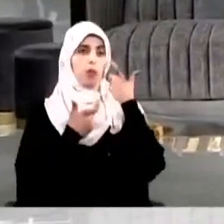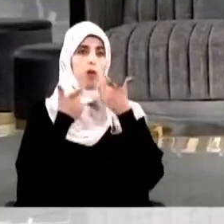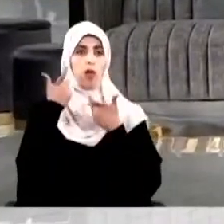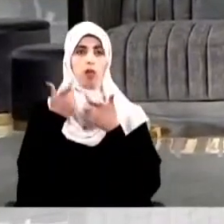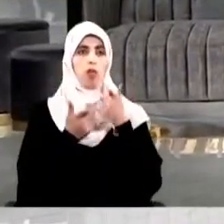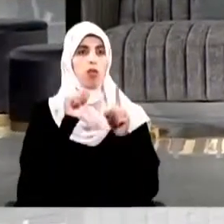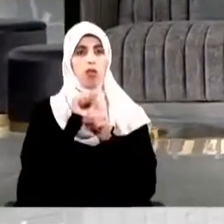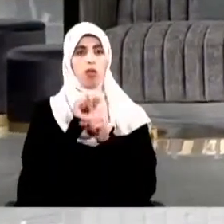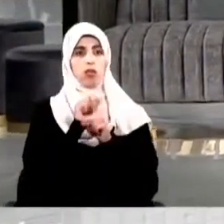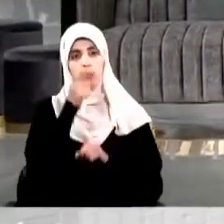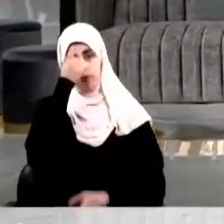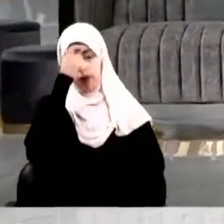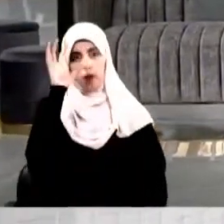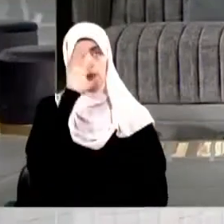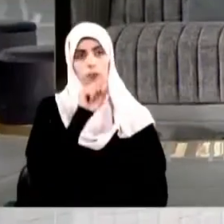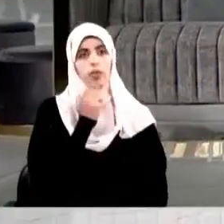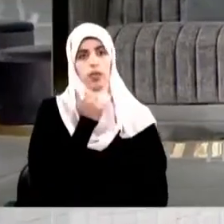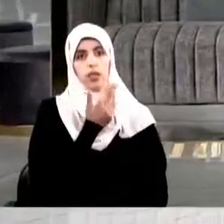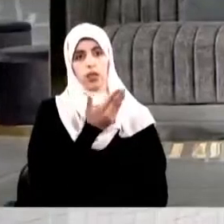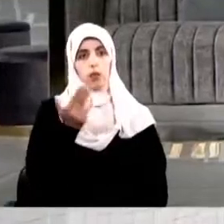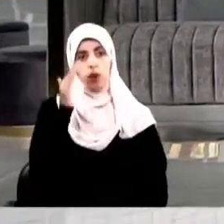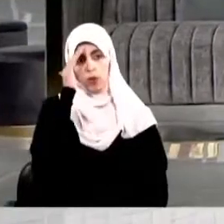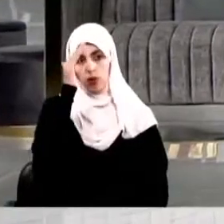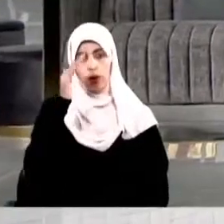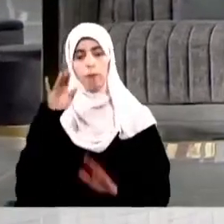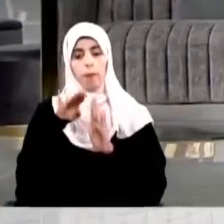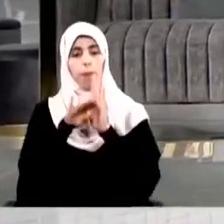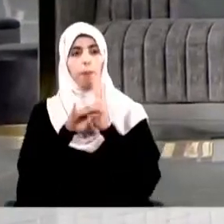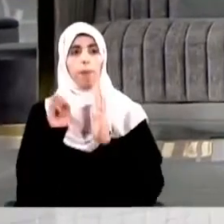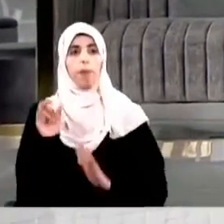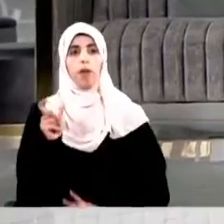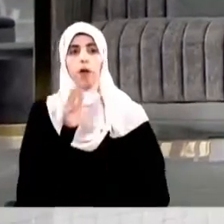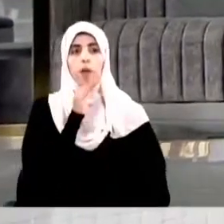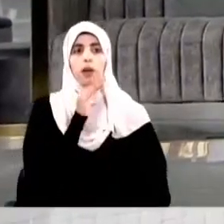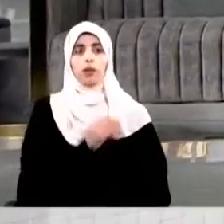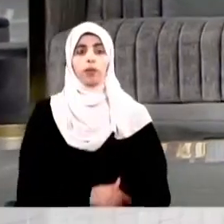ومكافحة الأمراض. مساء الخير دكتورة فاطمة، ونرحب بك في برنامج من عمان.